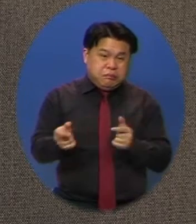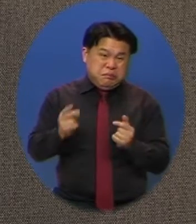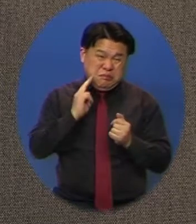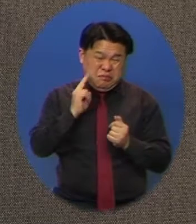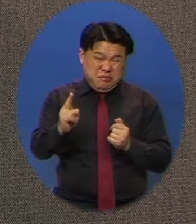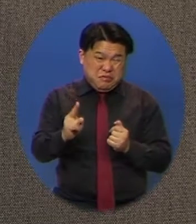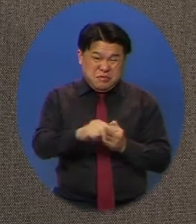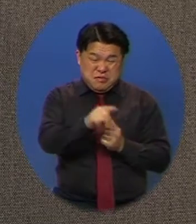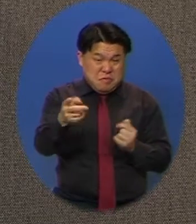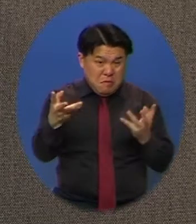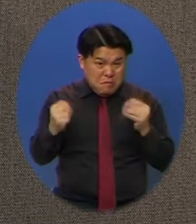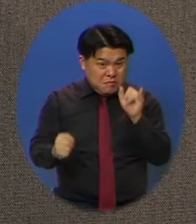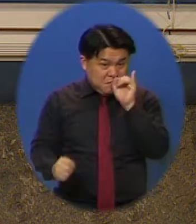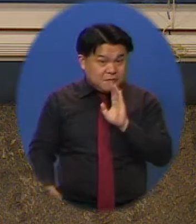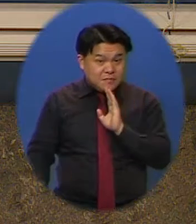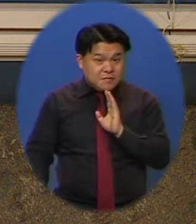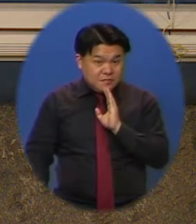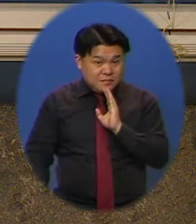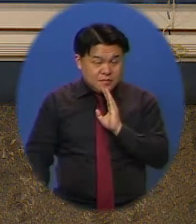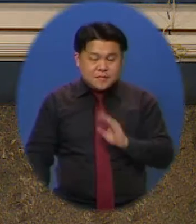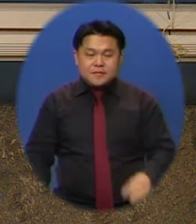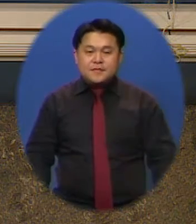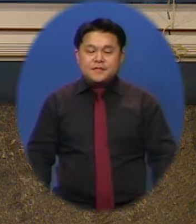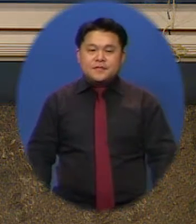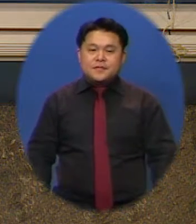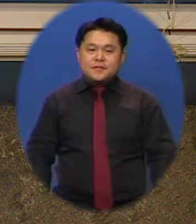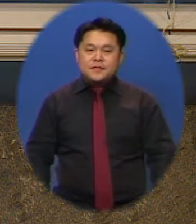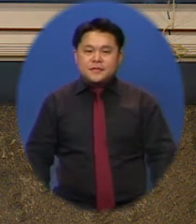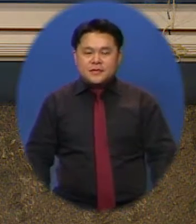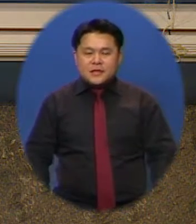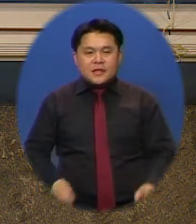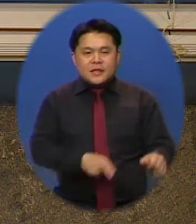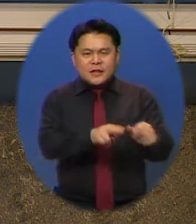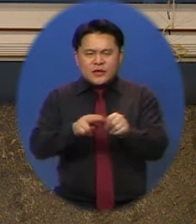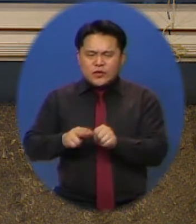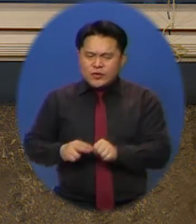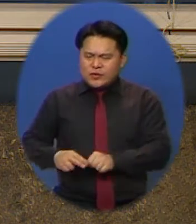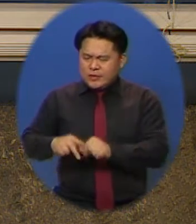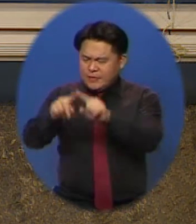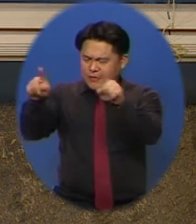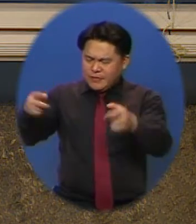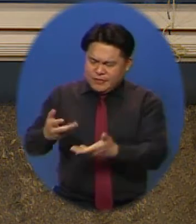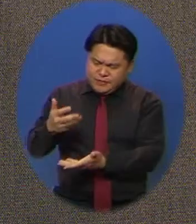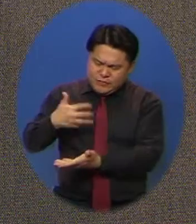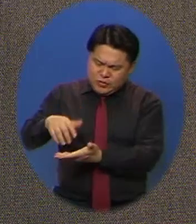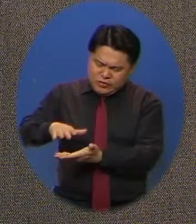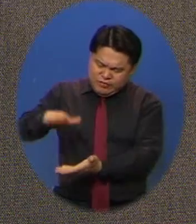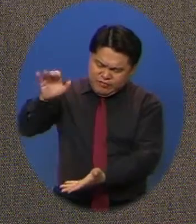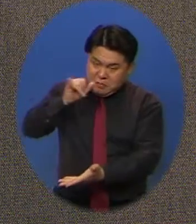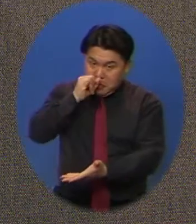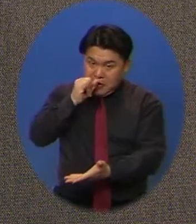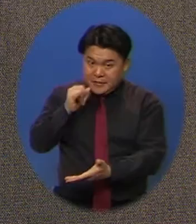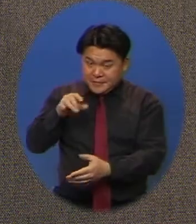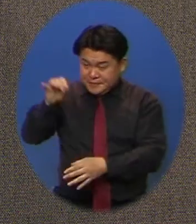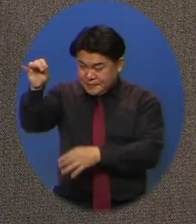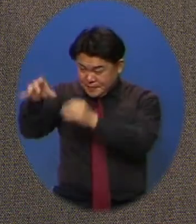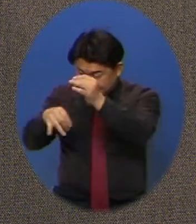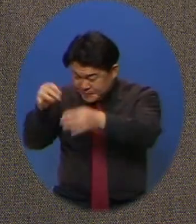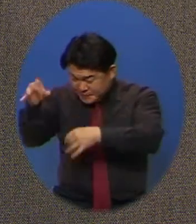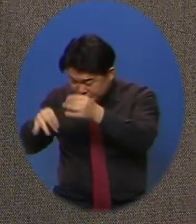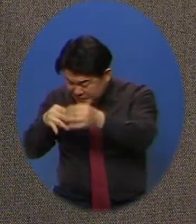각종 우리 그 건강보험료의 체납, 이러한 정보들이 다 쌓여져 있습니다. 이러한 부분을 우리